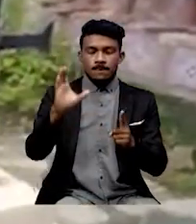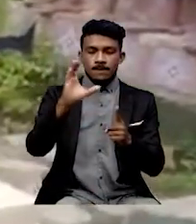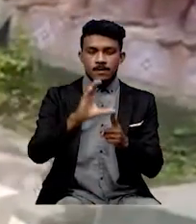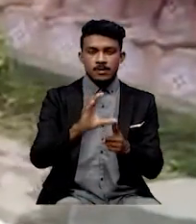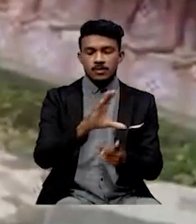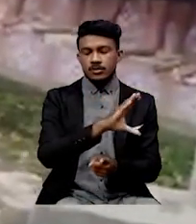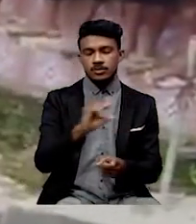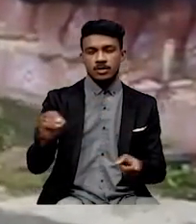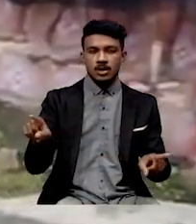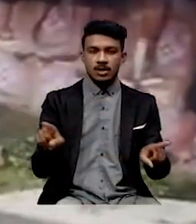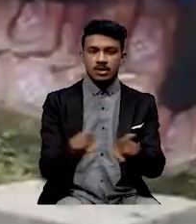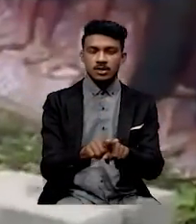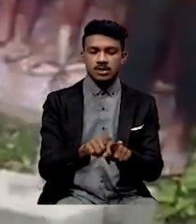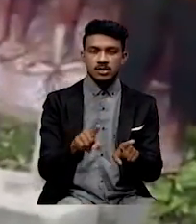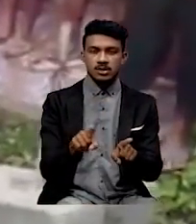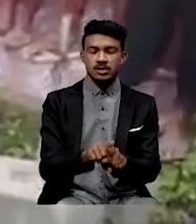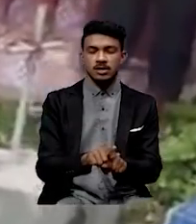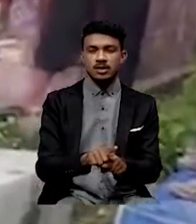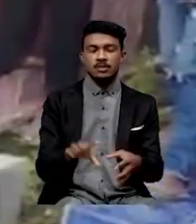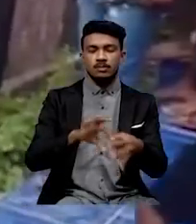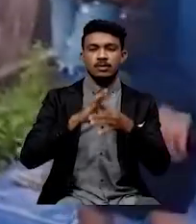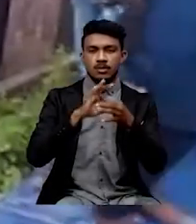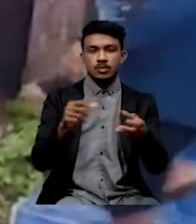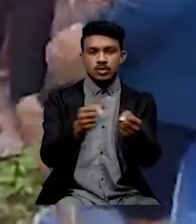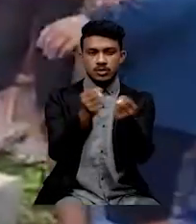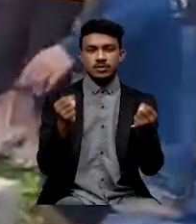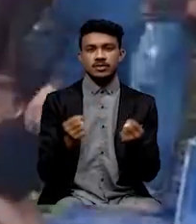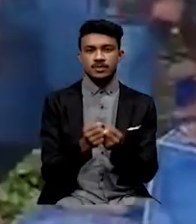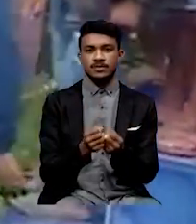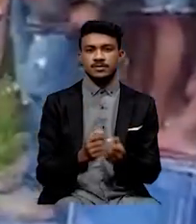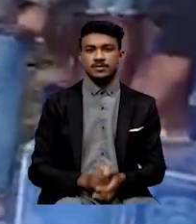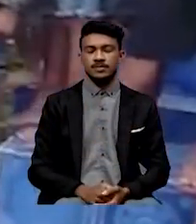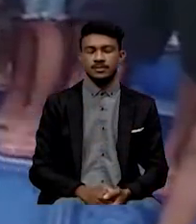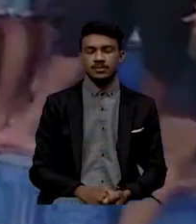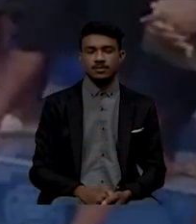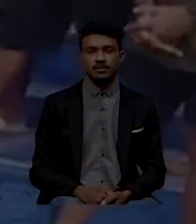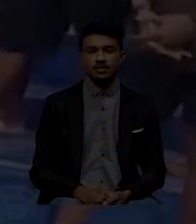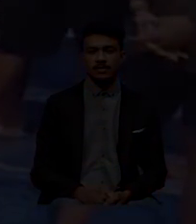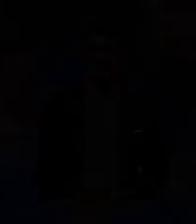assumimos cargo no dar delegado suku Sibuni. Fátima Pereira, GMN.